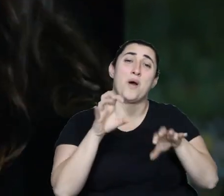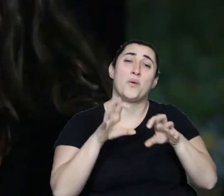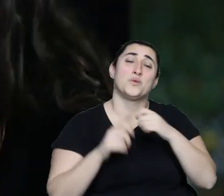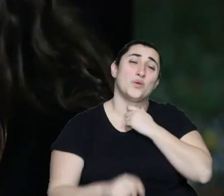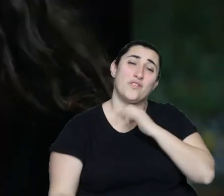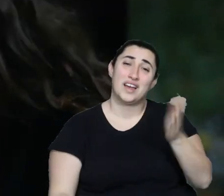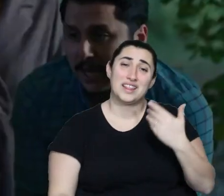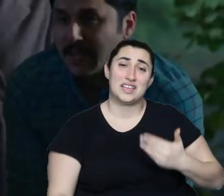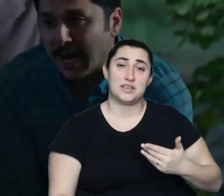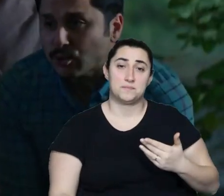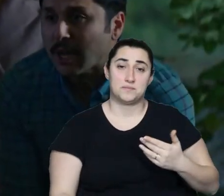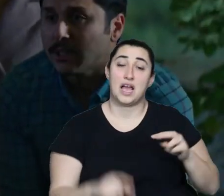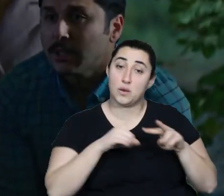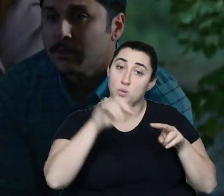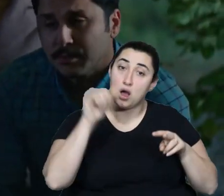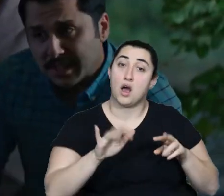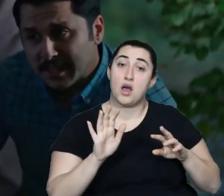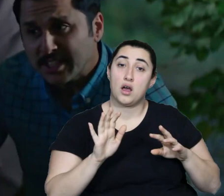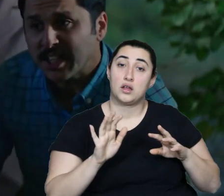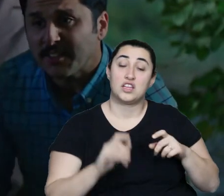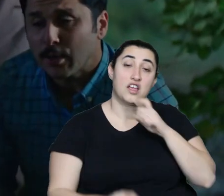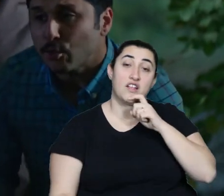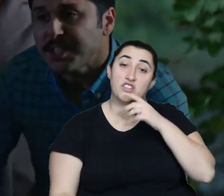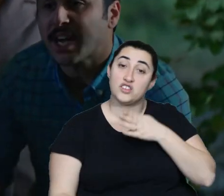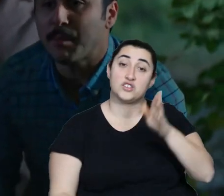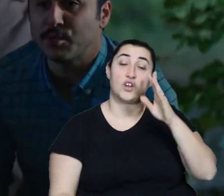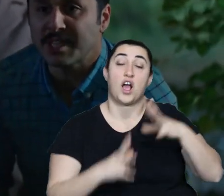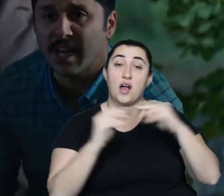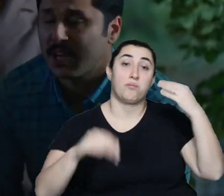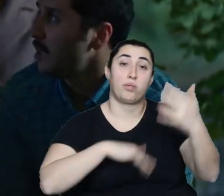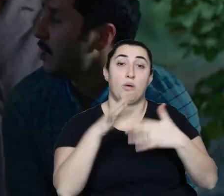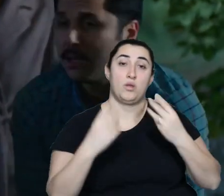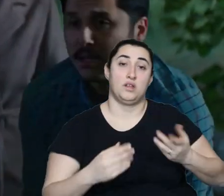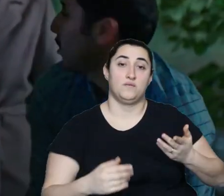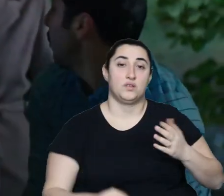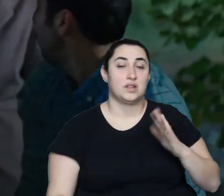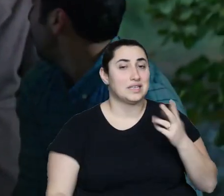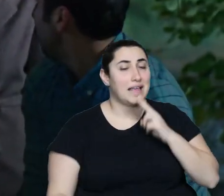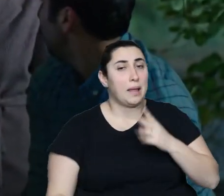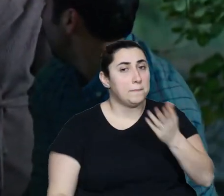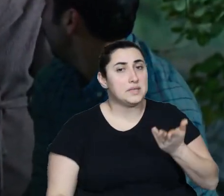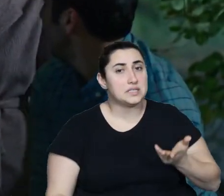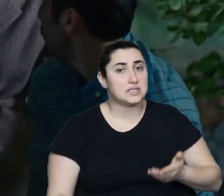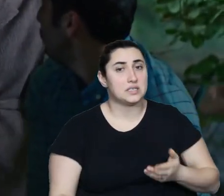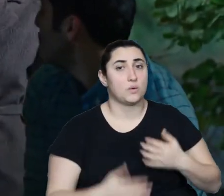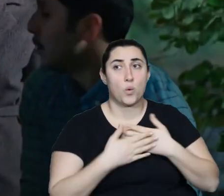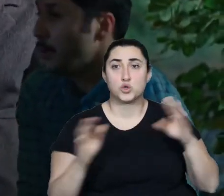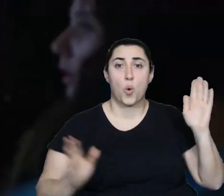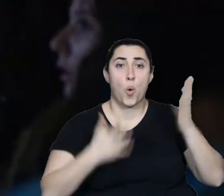ağrıyor lütfen hadi. Aysu haklı. Yanlış taraftan gidiyoruz iyice kaybolacağız ha. Nasıl bu kadar emin olabiliyorsun